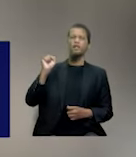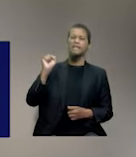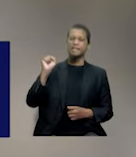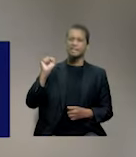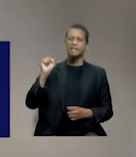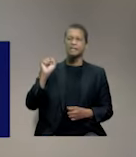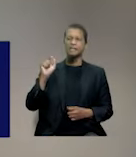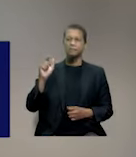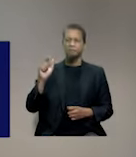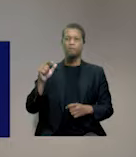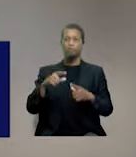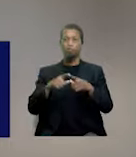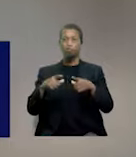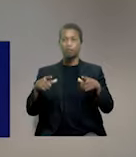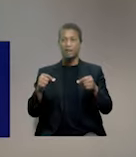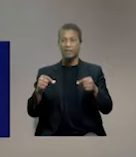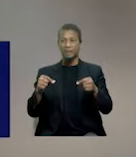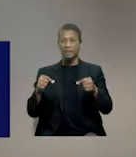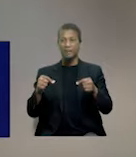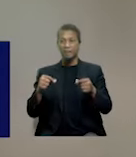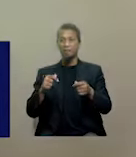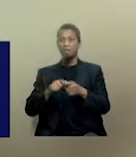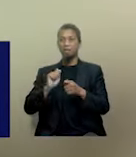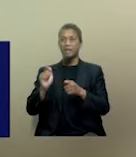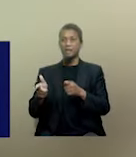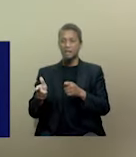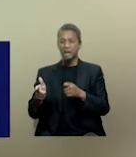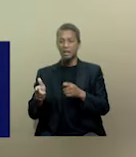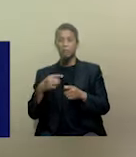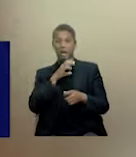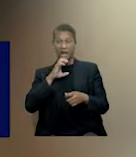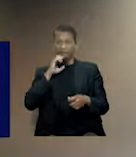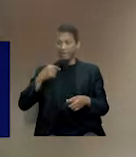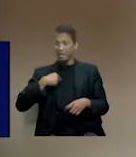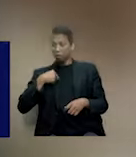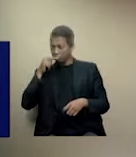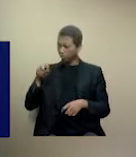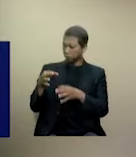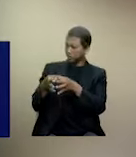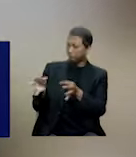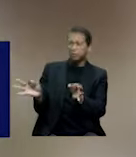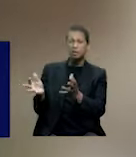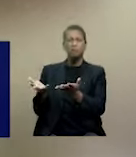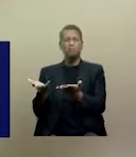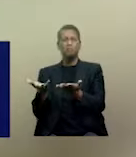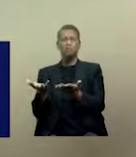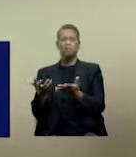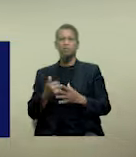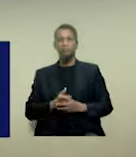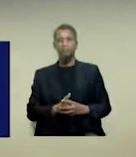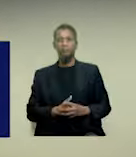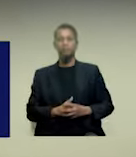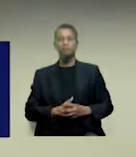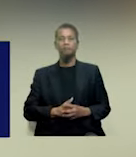Grobogan. Yuli mengamuk karena surat peringatan yang diterimanya berisi ancaman penutupan resto jika tidak segera membayar pajak.